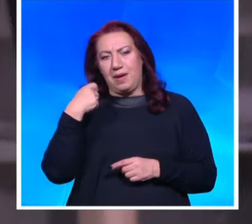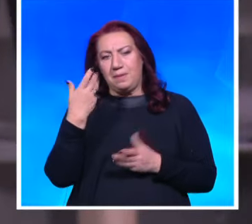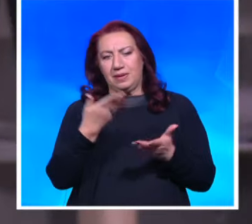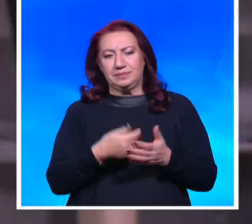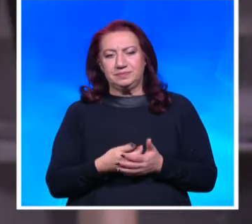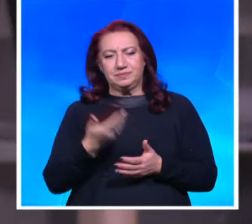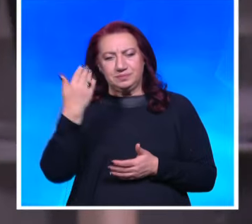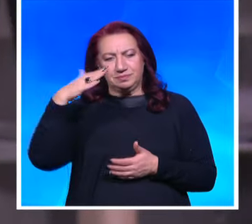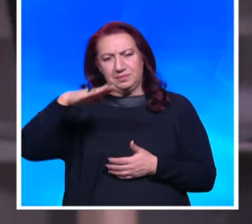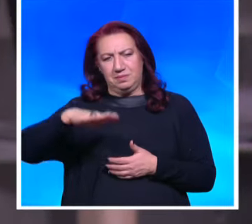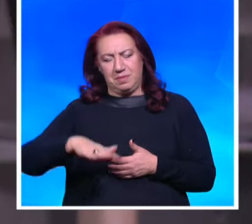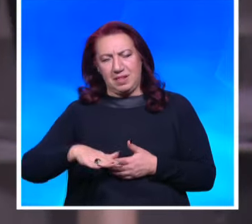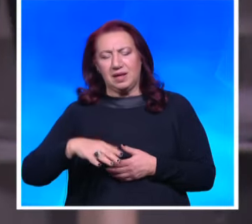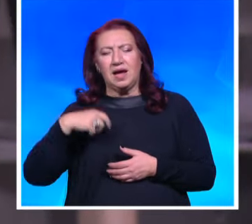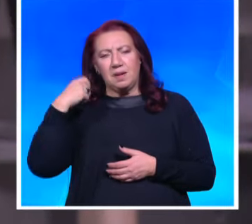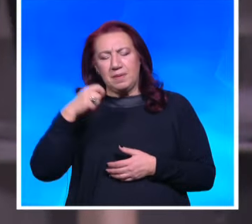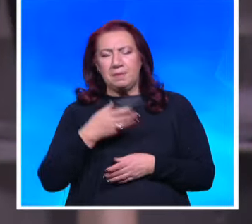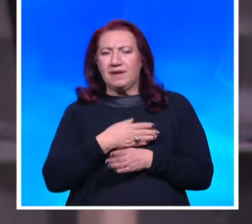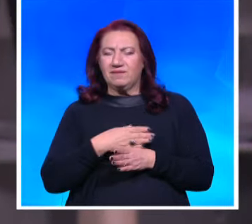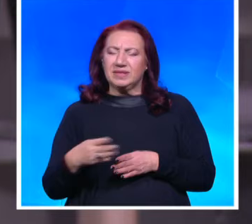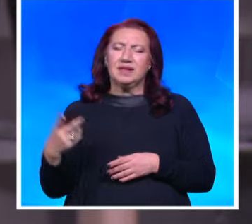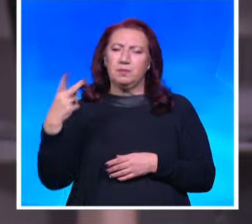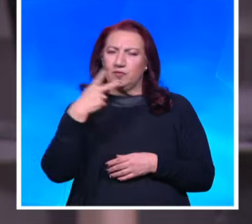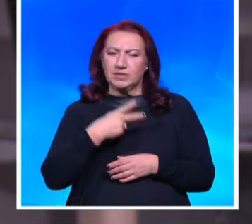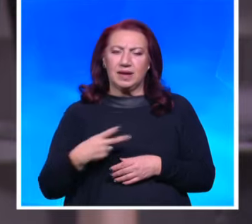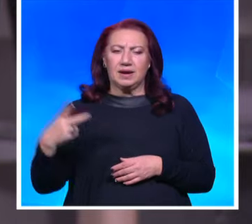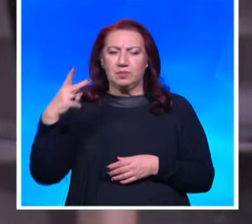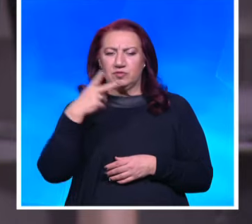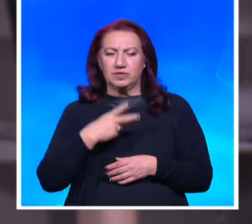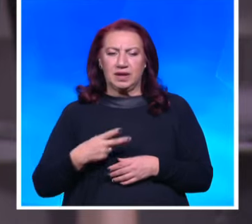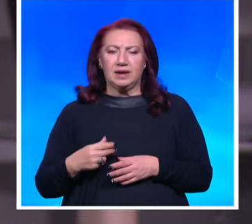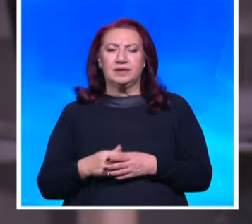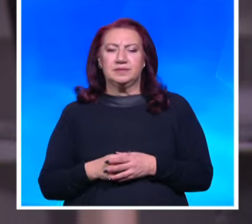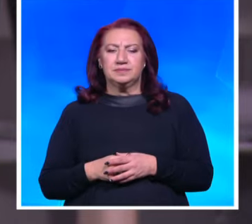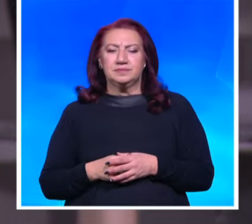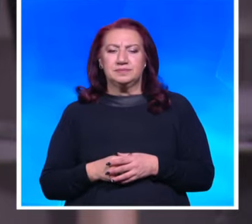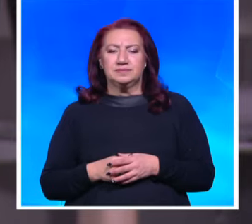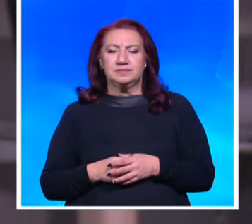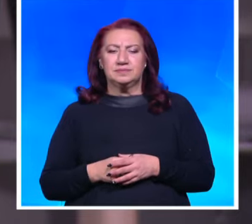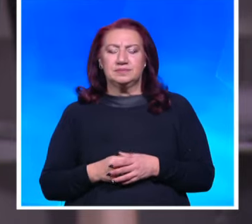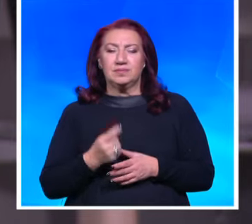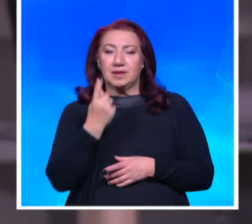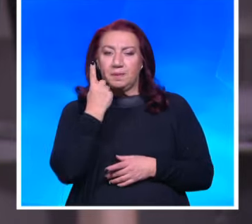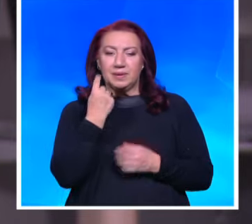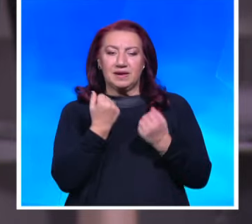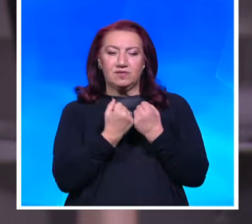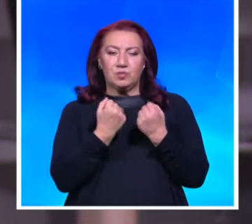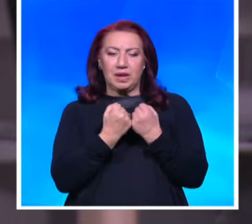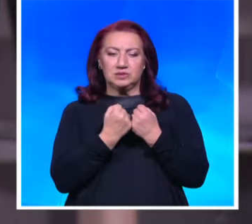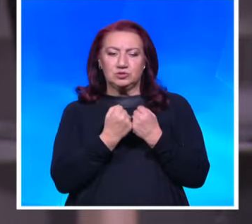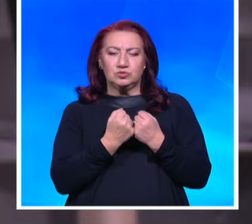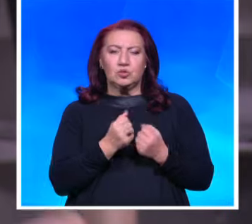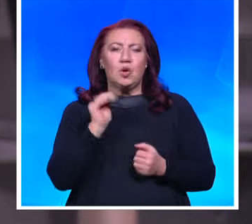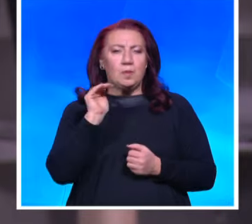Когато бях малък, нещо, което винаги ми повтаряше е преди всичко бъди добър човек, преди да бъдеш